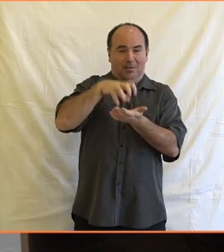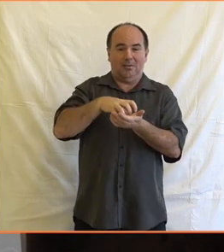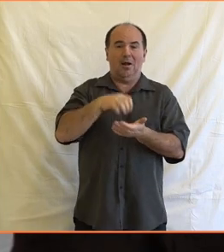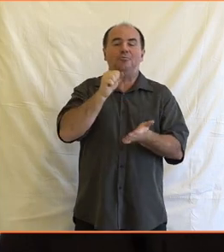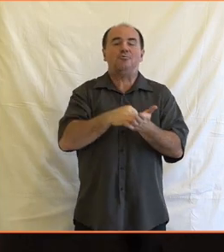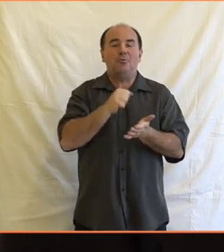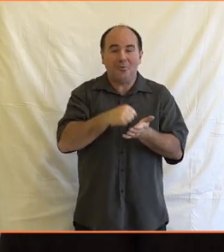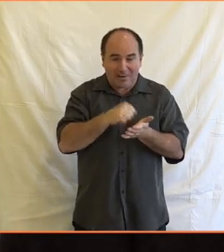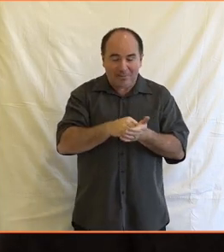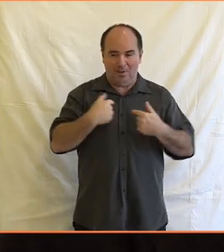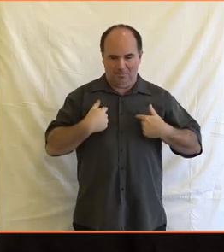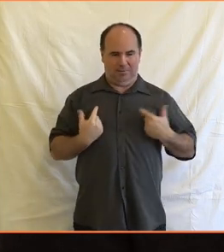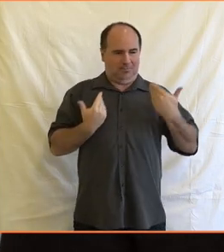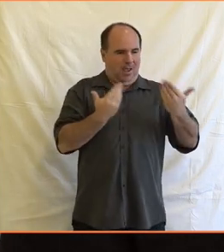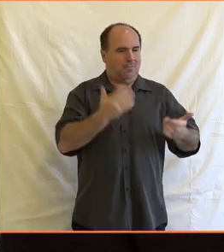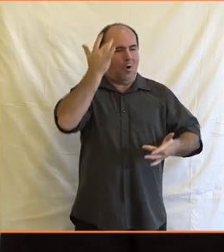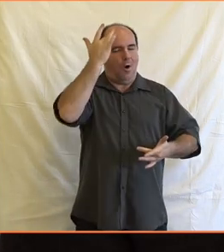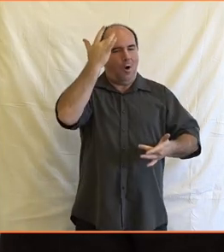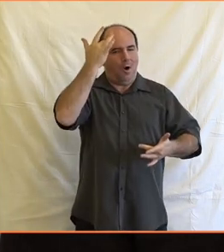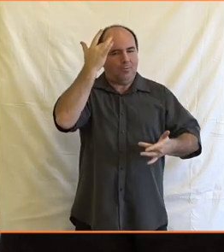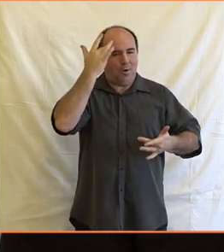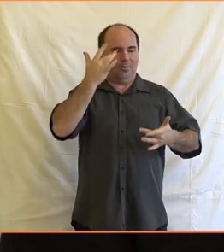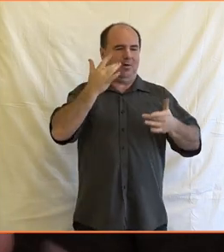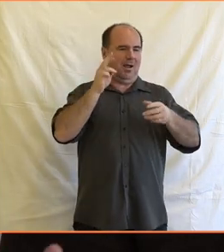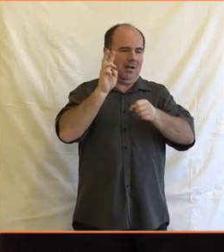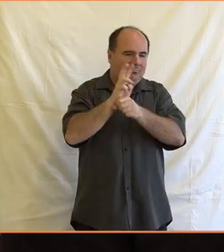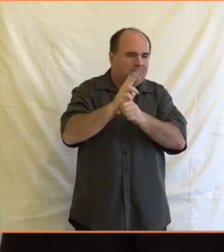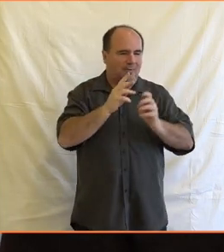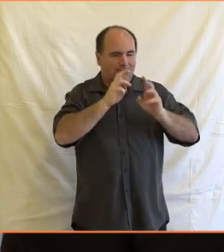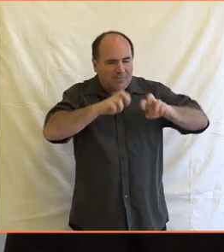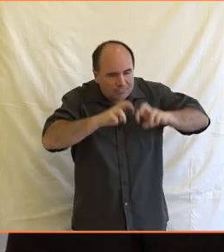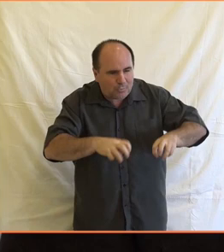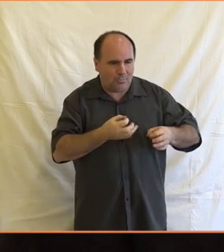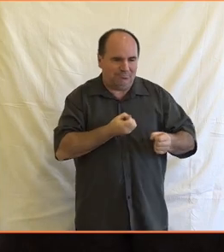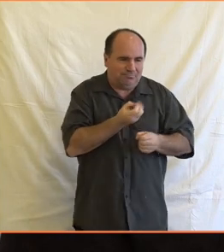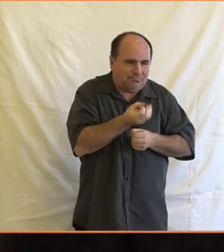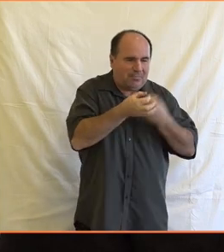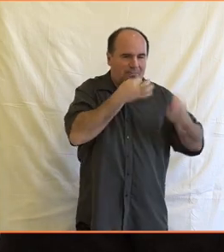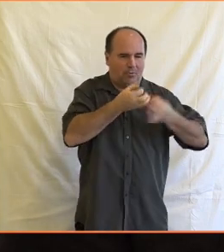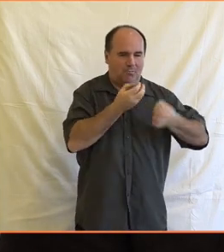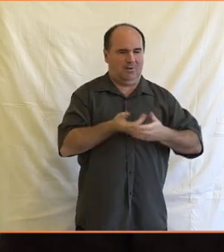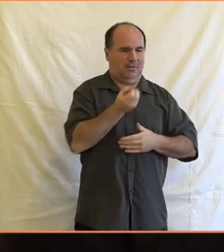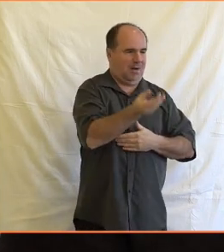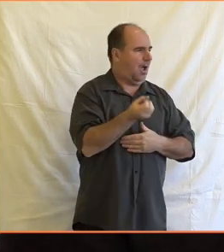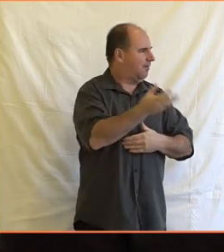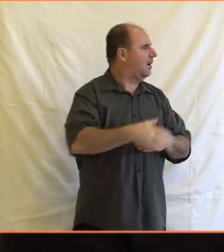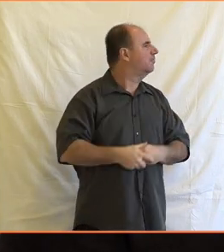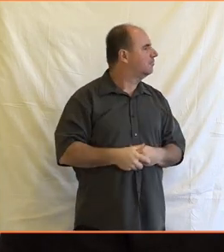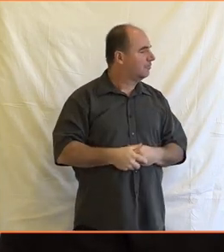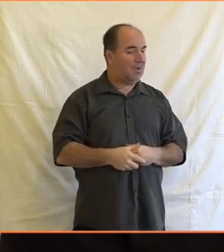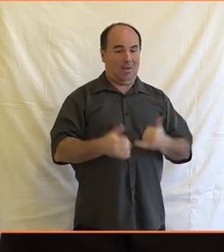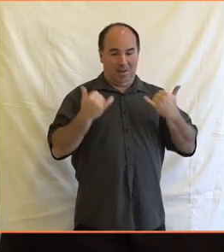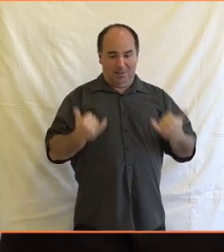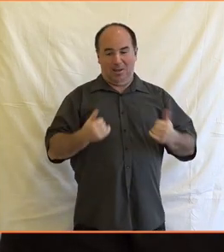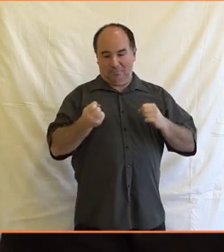tu odbornou expertízu, která se týká i výzkumu, což jsou právě teď ta data, která vám